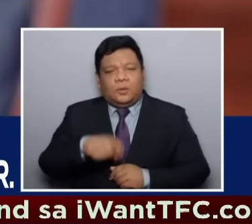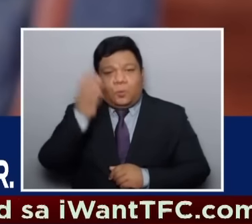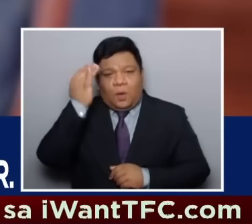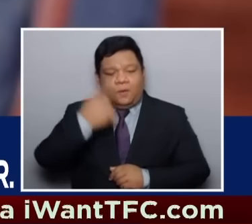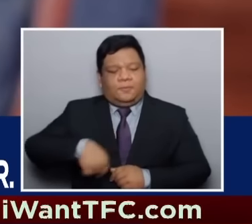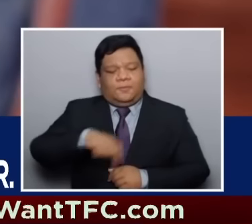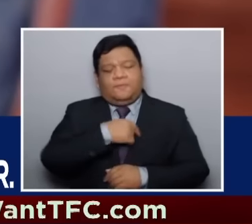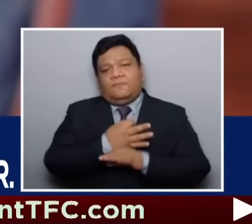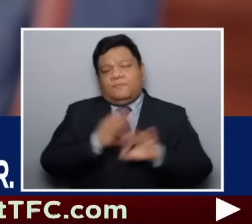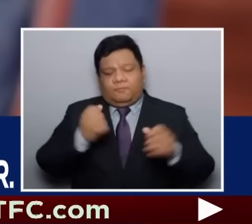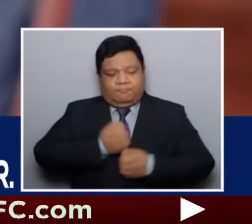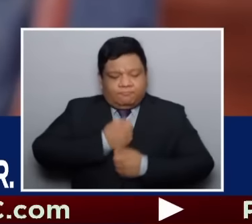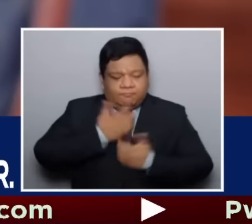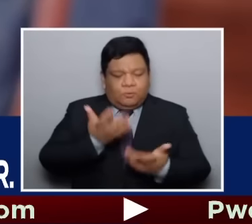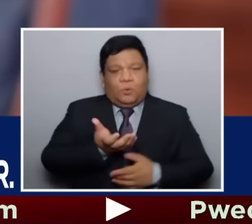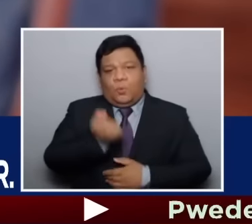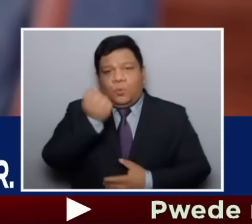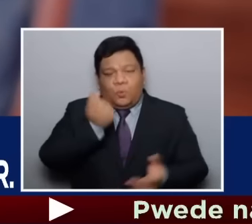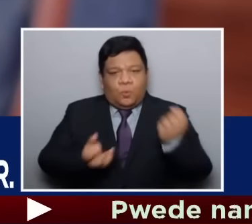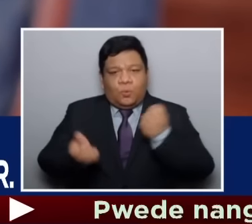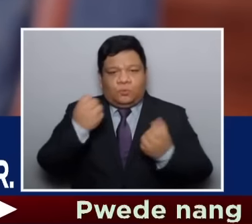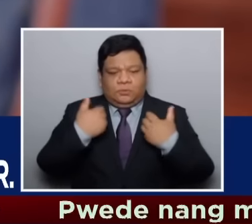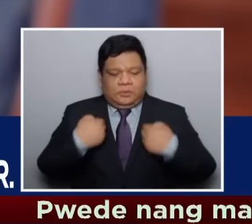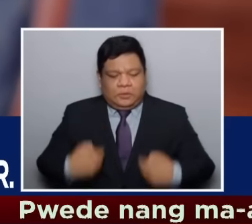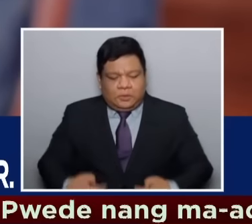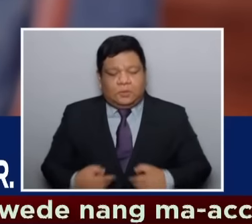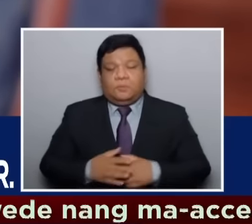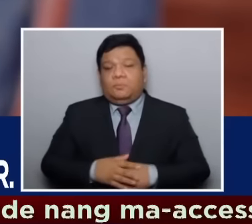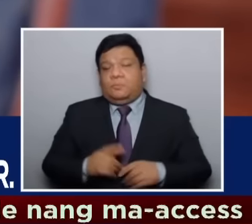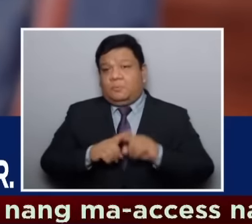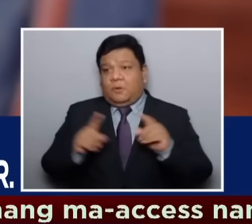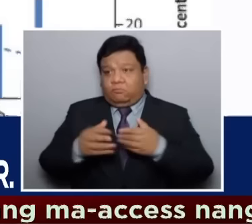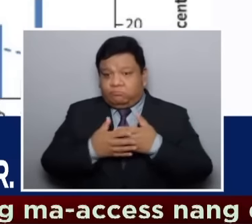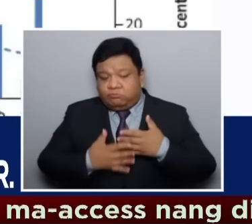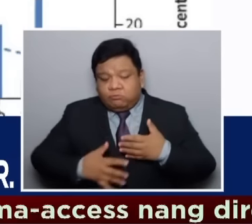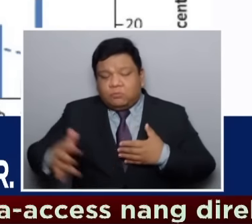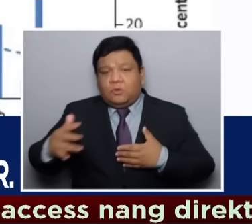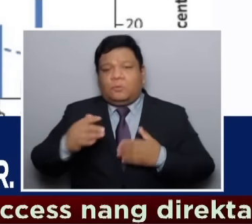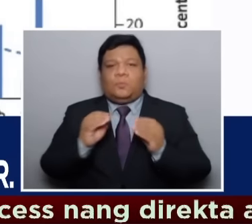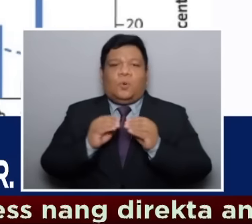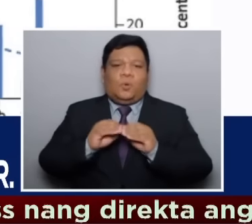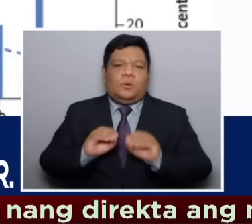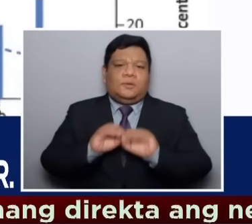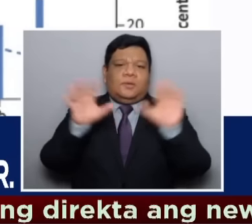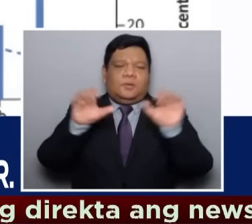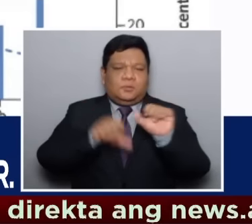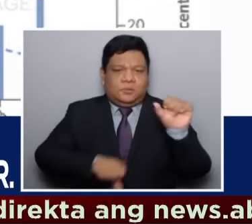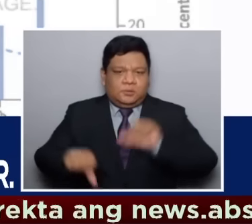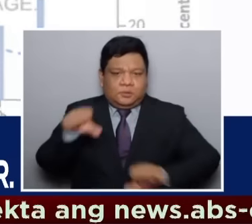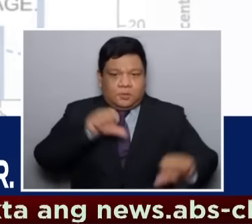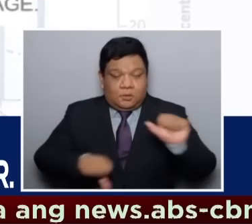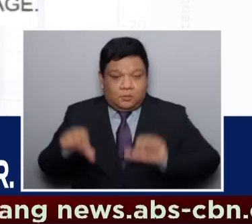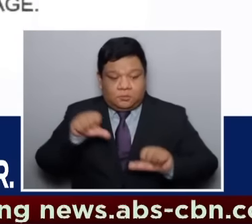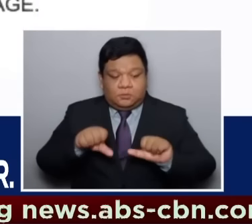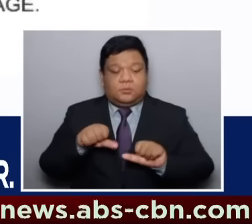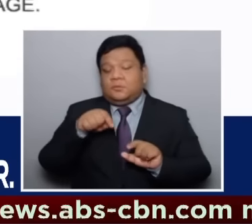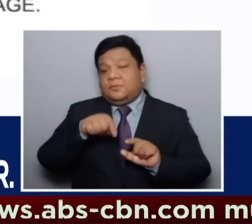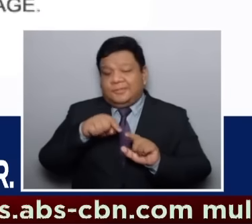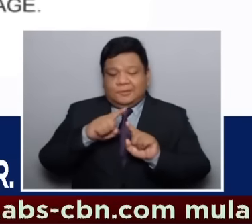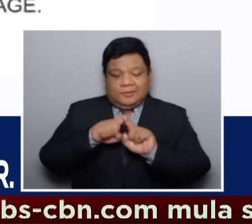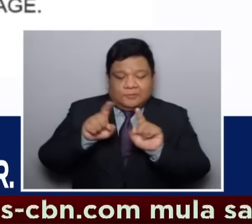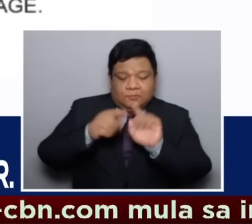kalusugan. Pero habang tumatagal ay mas lumilinaw ang sinasabi ng siyensya, ang mga datos at ang mga pag-aaral